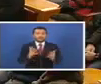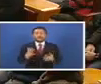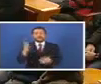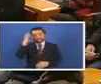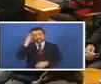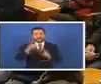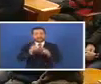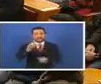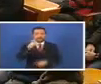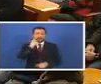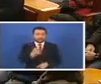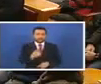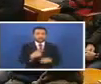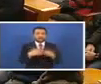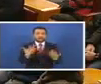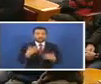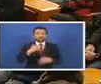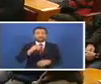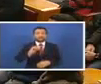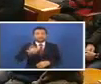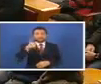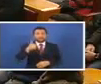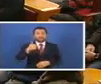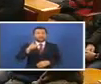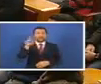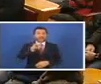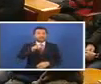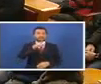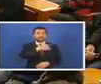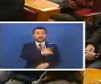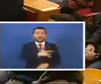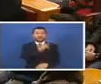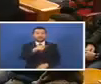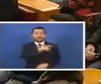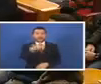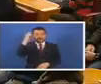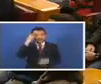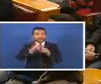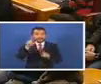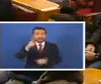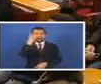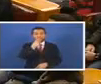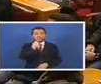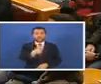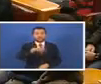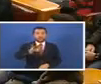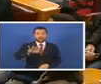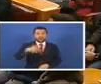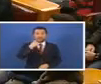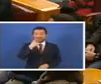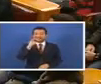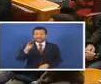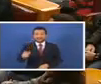günü. Aydın Anadolu İmam Hatip Lisesi'nde ana dilinde türkü söyleyen 14